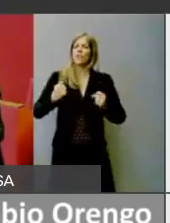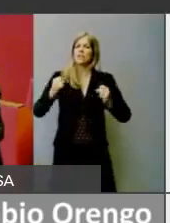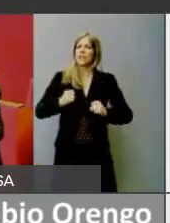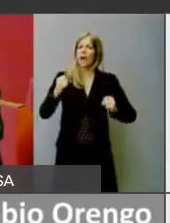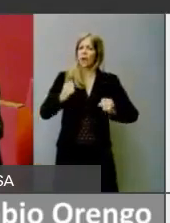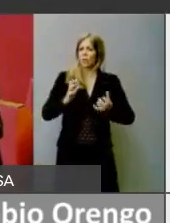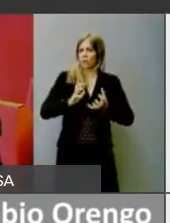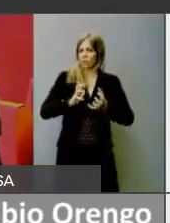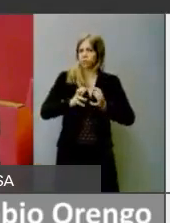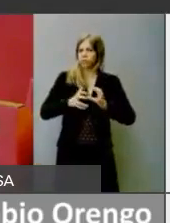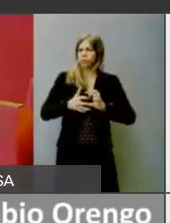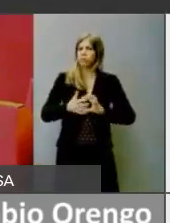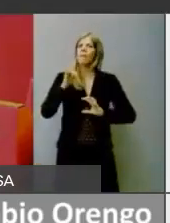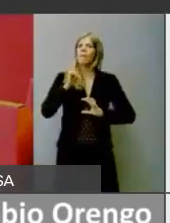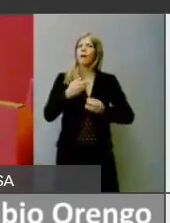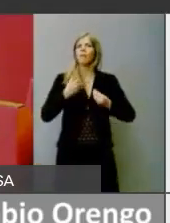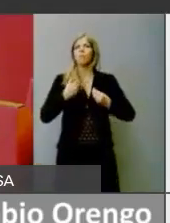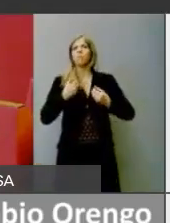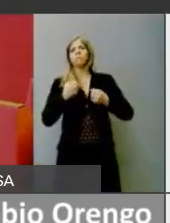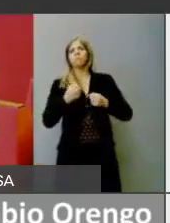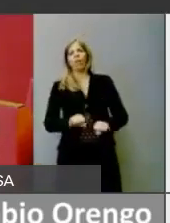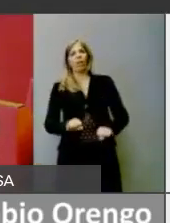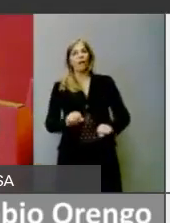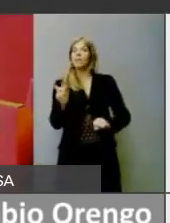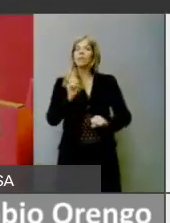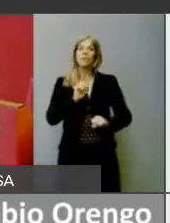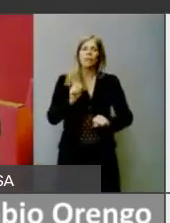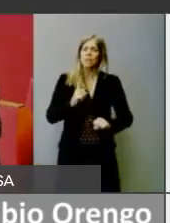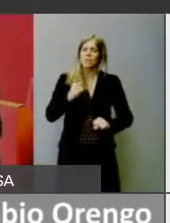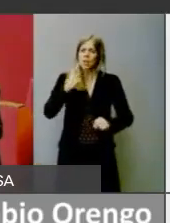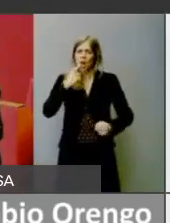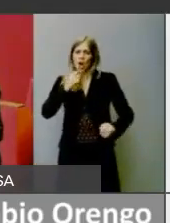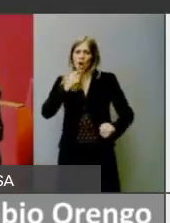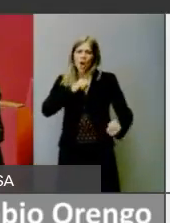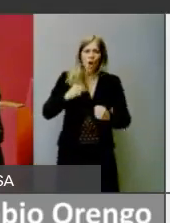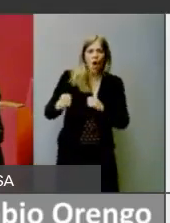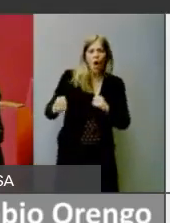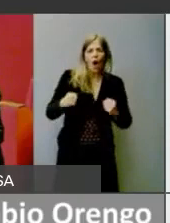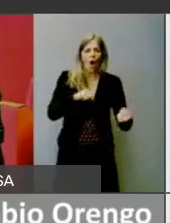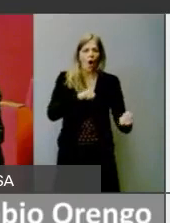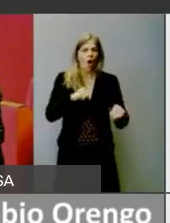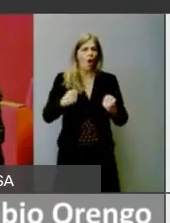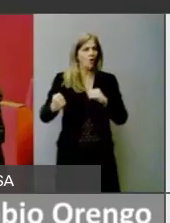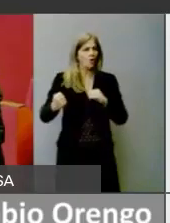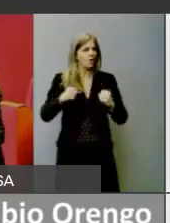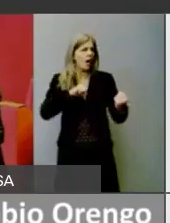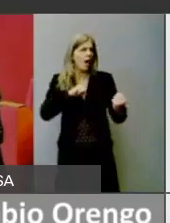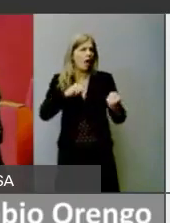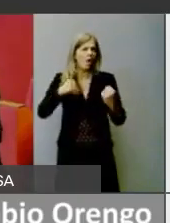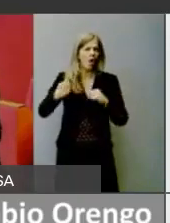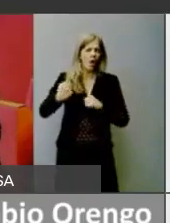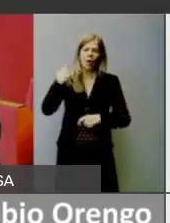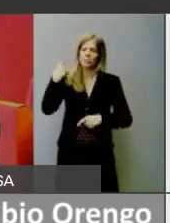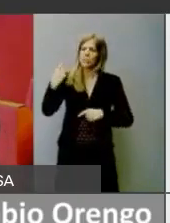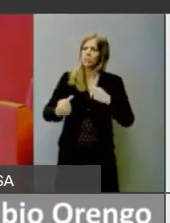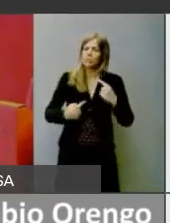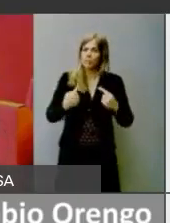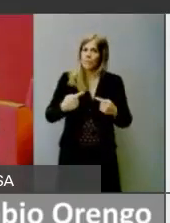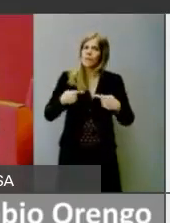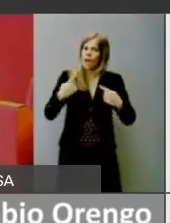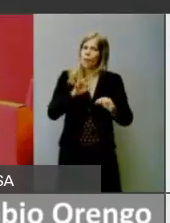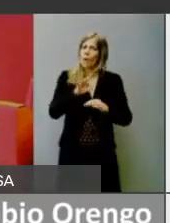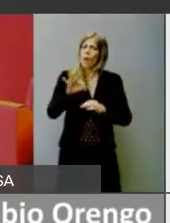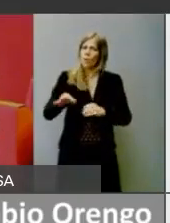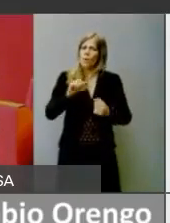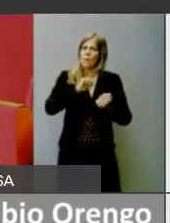ma si è battuta per alcune battaglie che sono ancora adesso attuali, quella contro